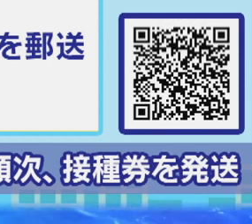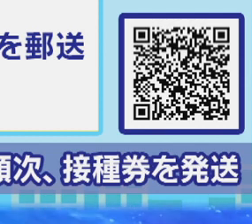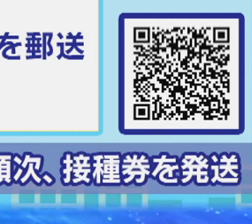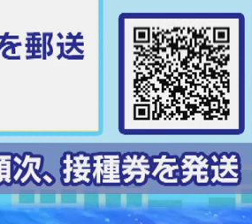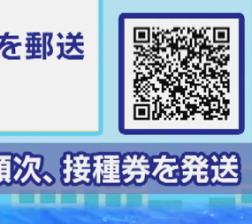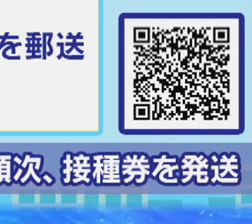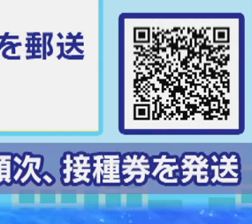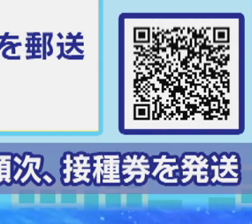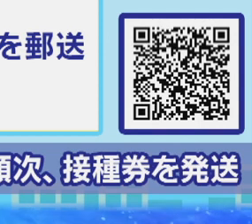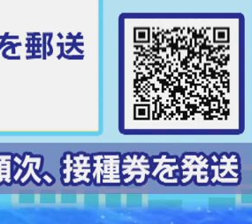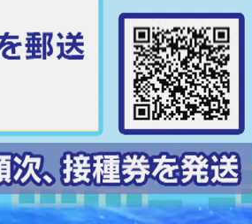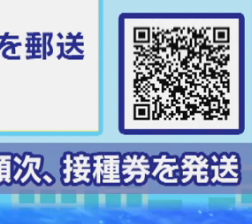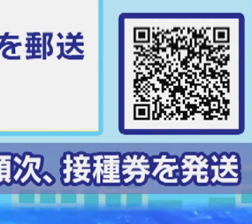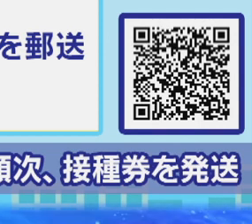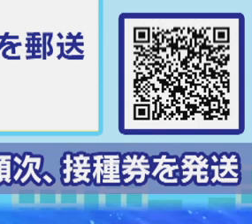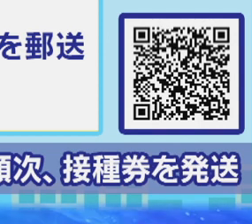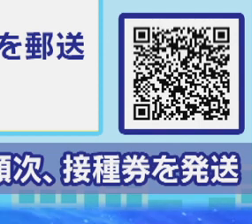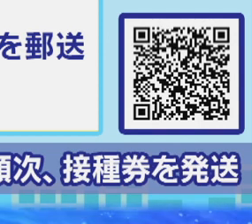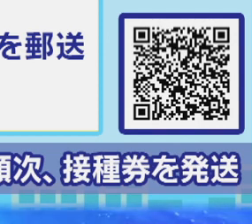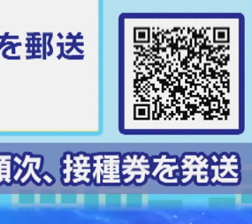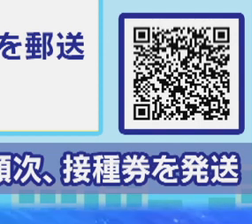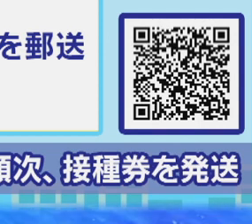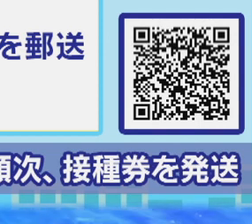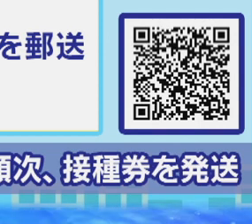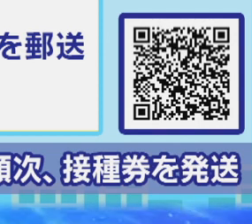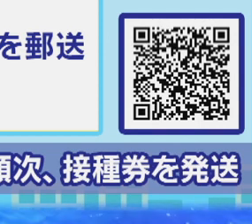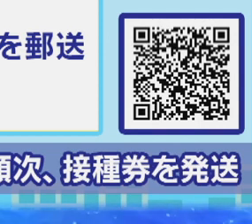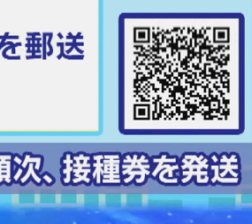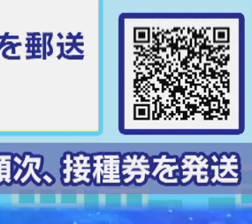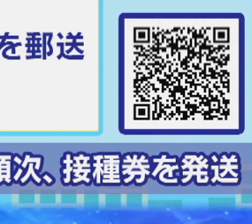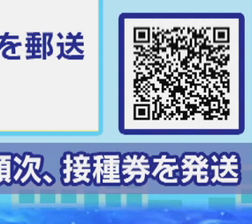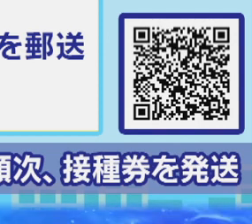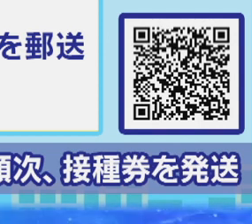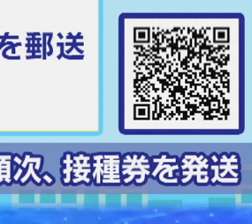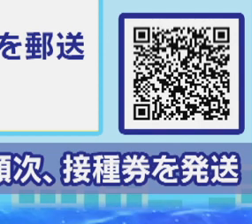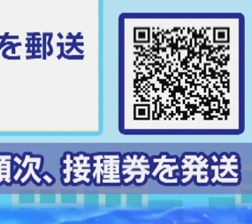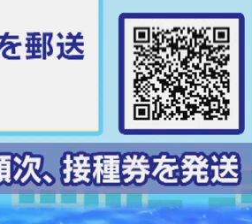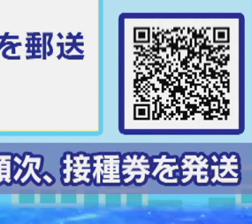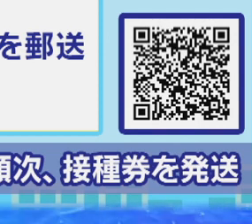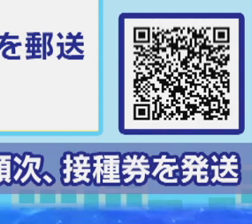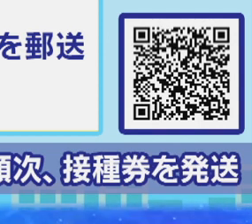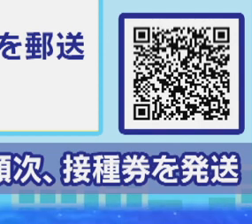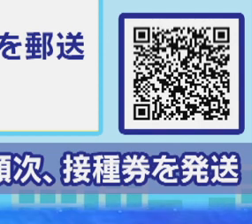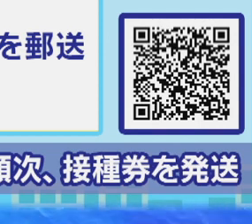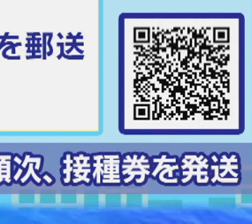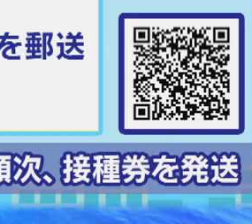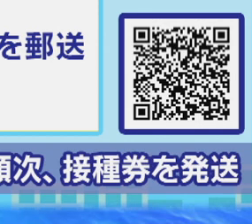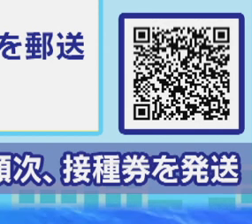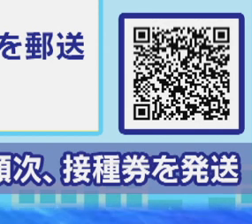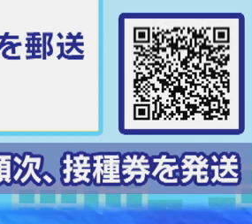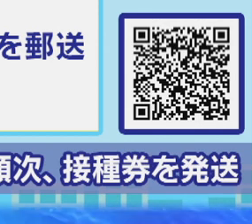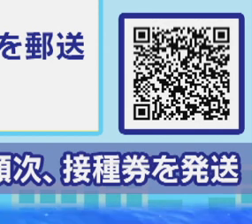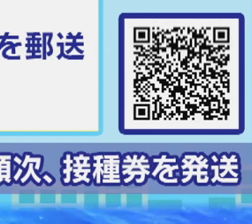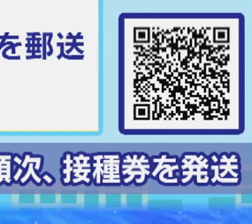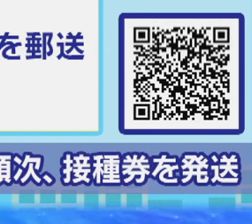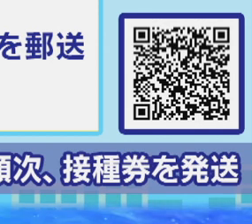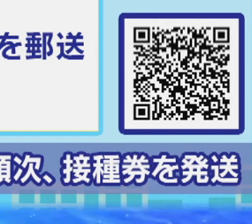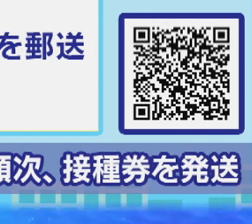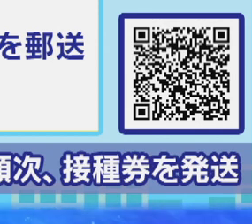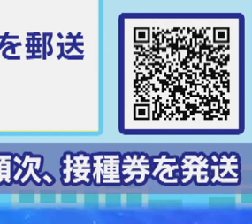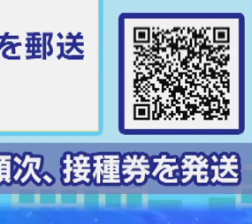事項を記入の上、地域保健課新型コロナワクチン接種事業担当まで郵送してください